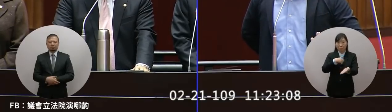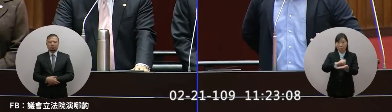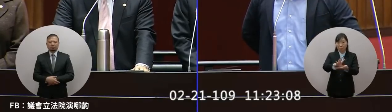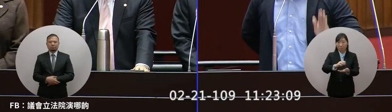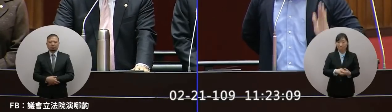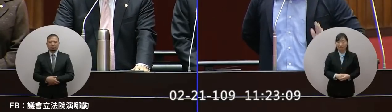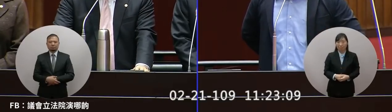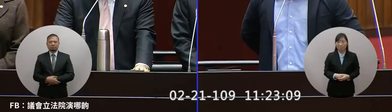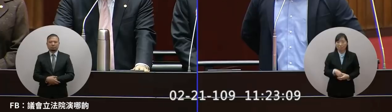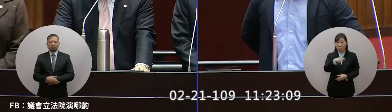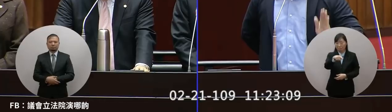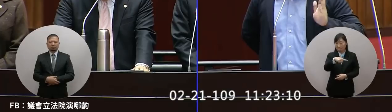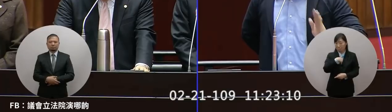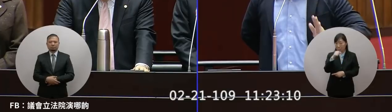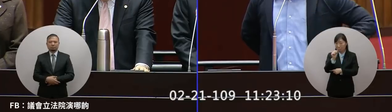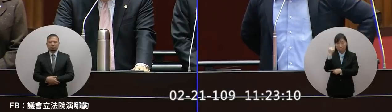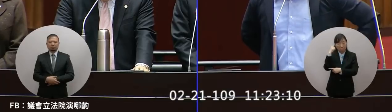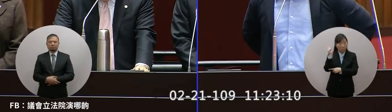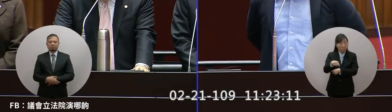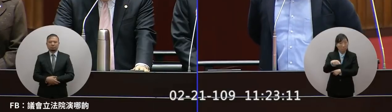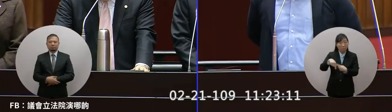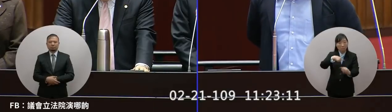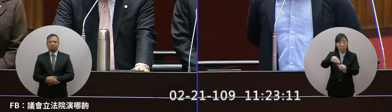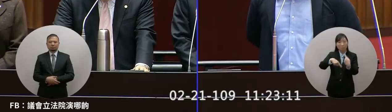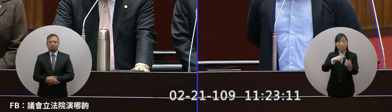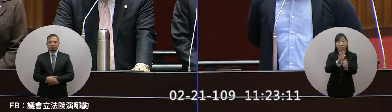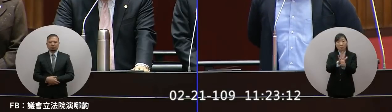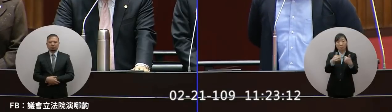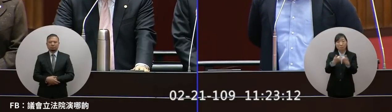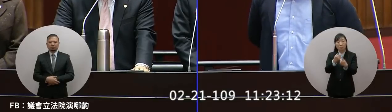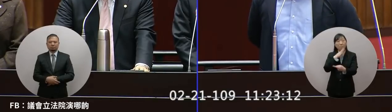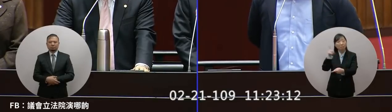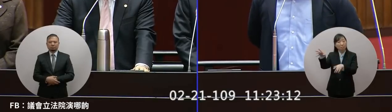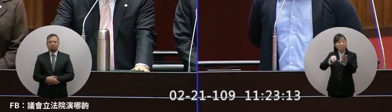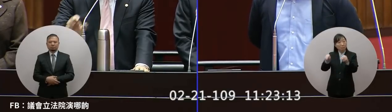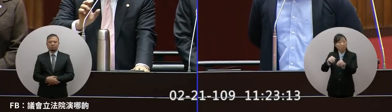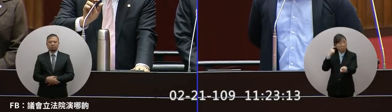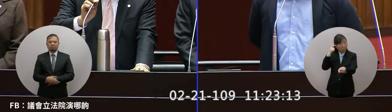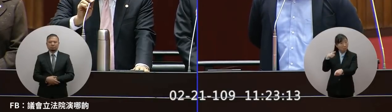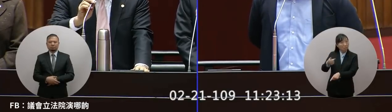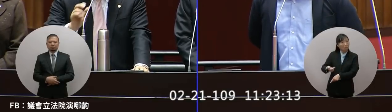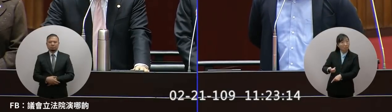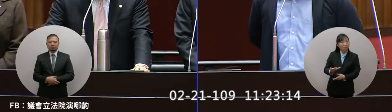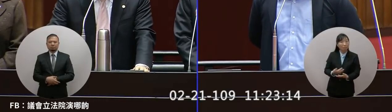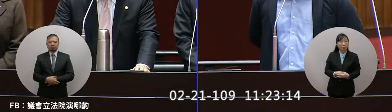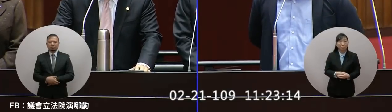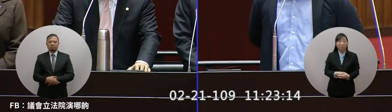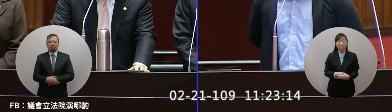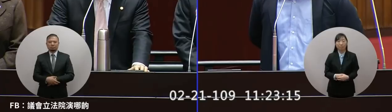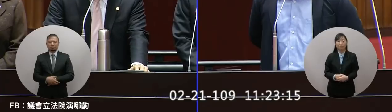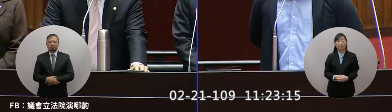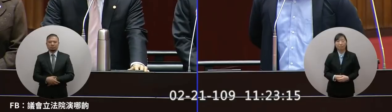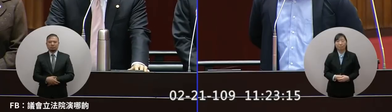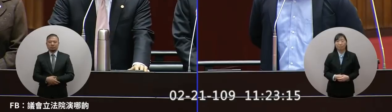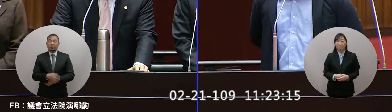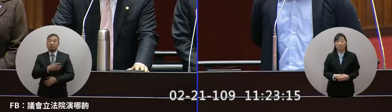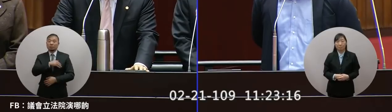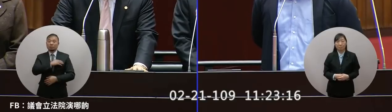院长，哦，是不是赞同促转会这样的认定跟这样的报告？ 啊，邱委